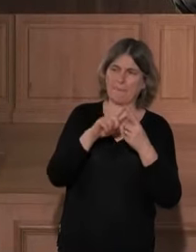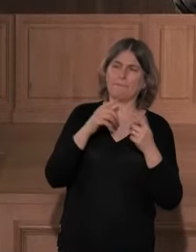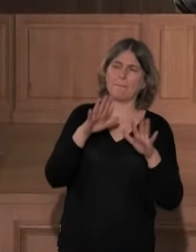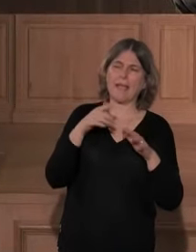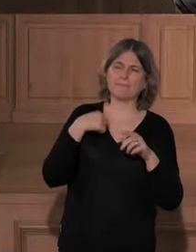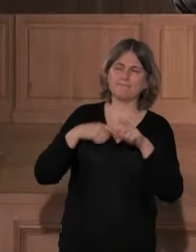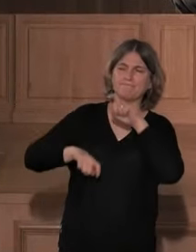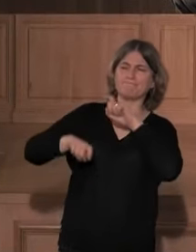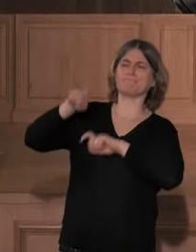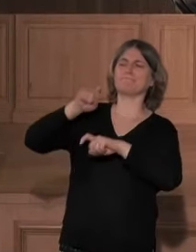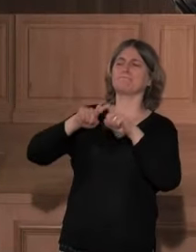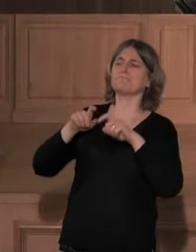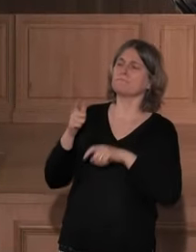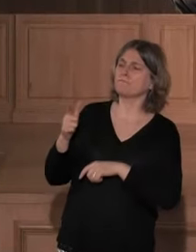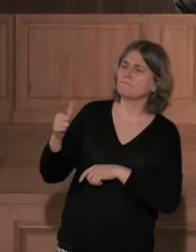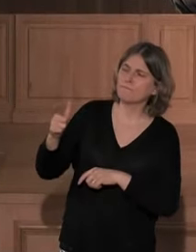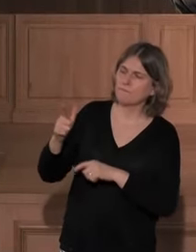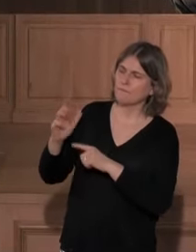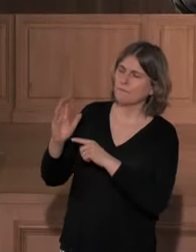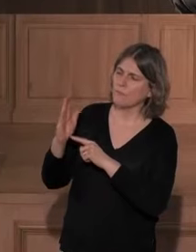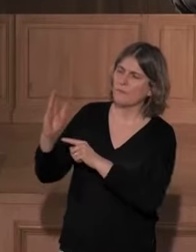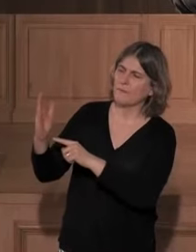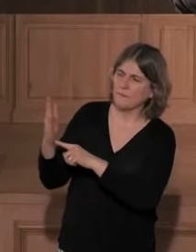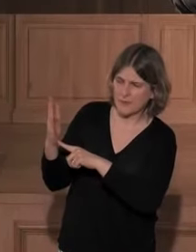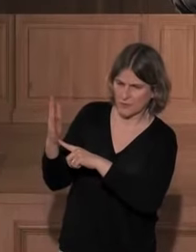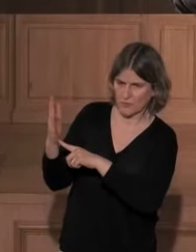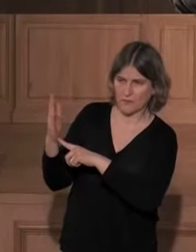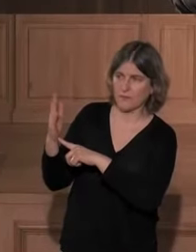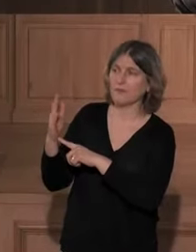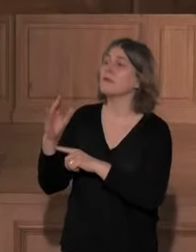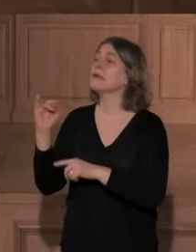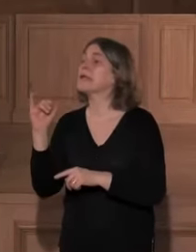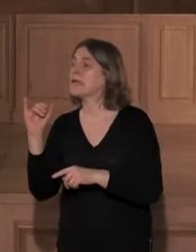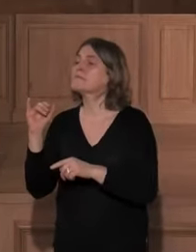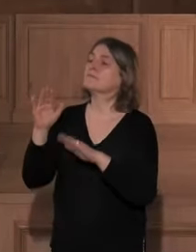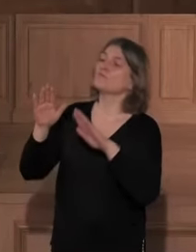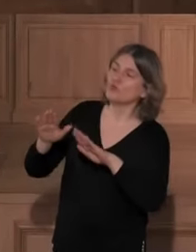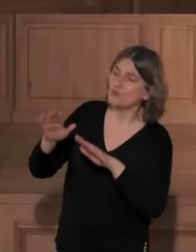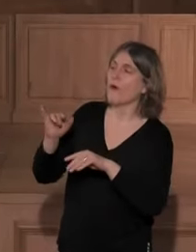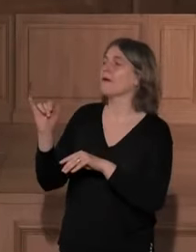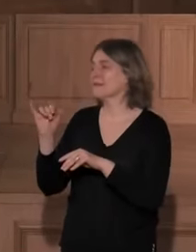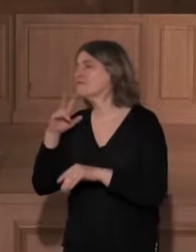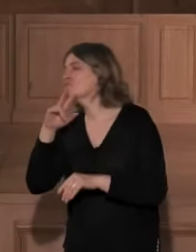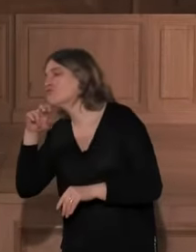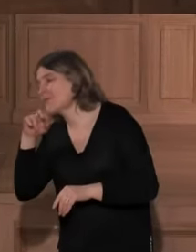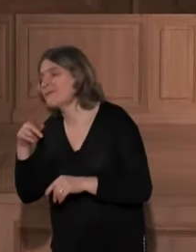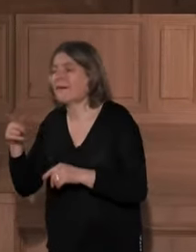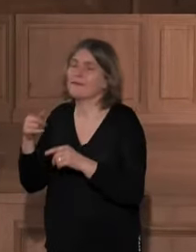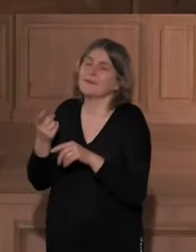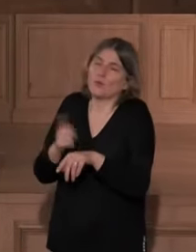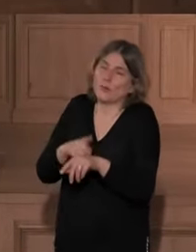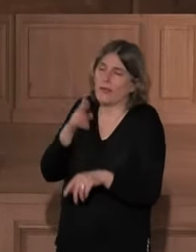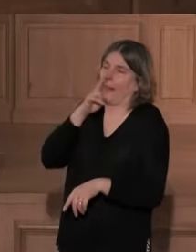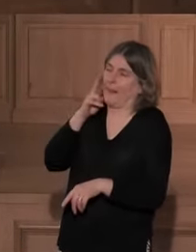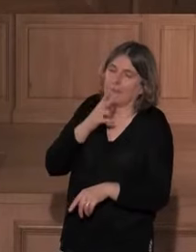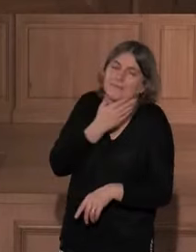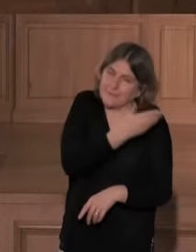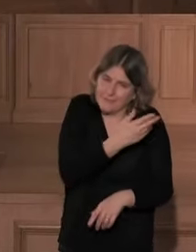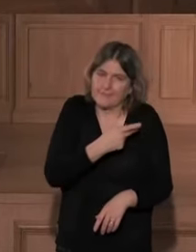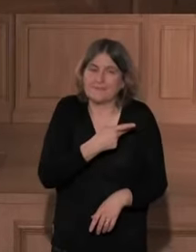revenir. Vous vous êtes présenté, je vous ai présenté comme, qui comme musulman, qui comme juif, et vous avez fait de l'humour sur le médecin qui vous a dit «